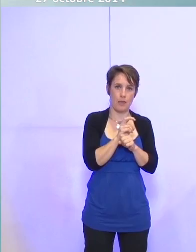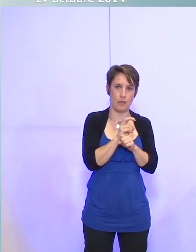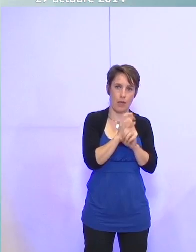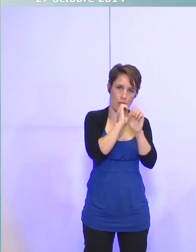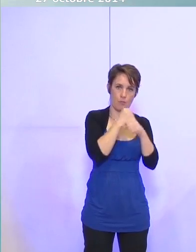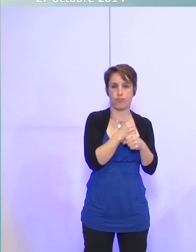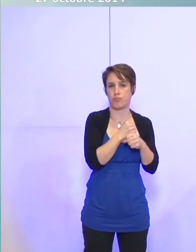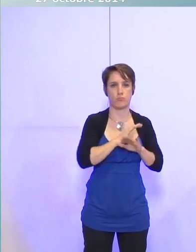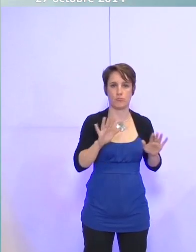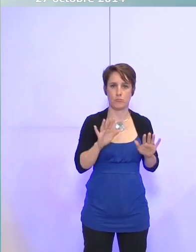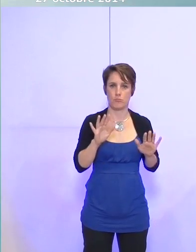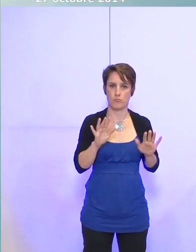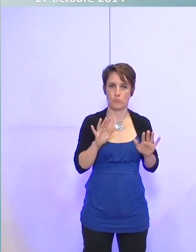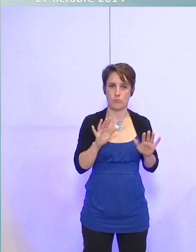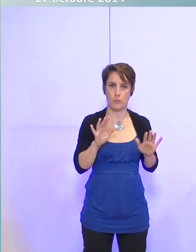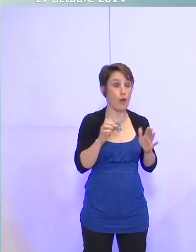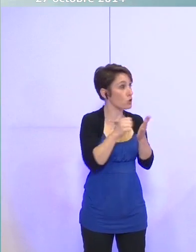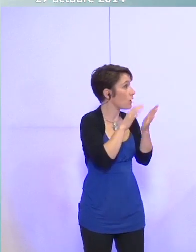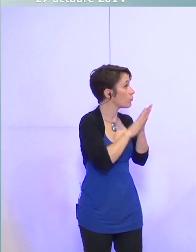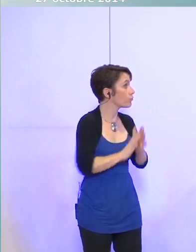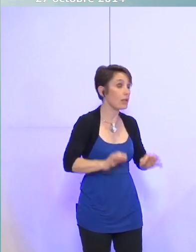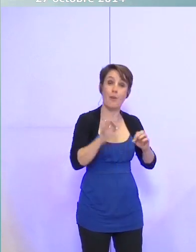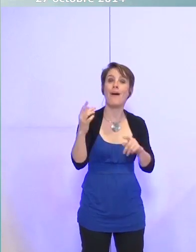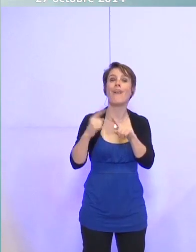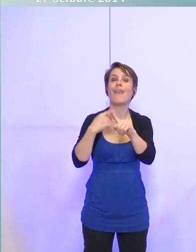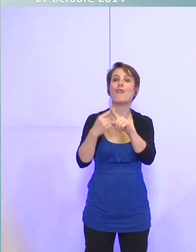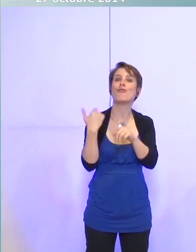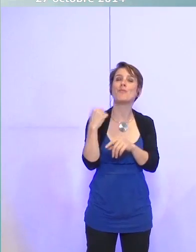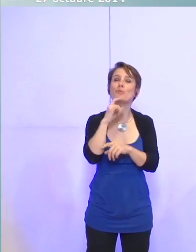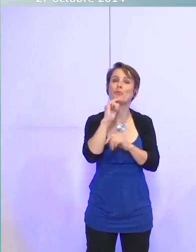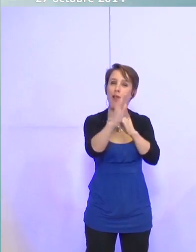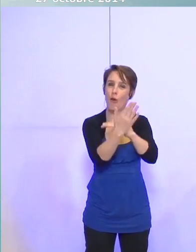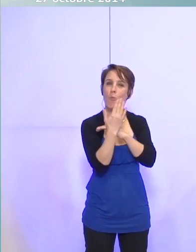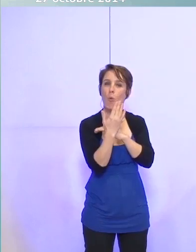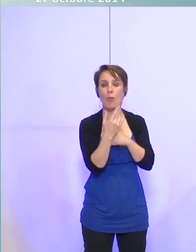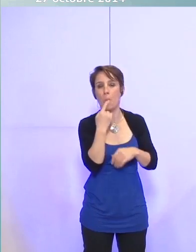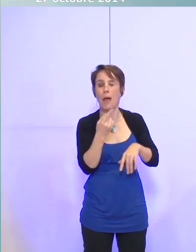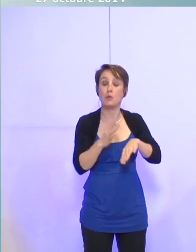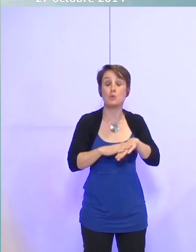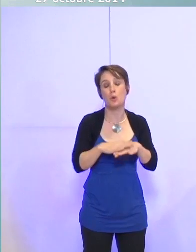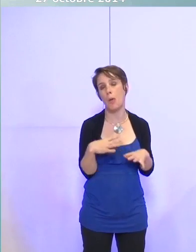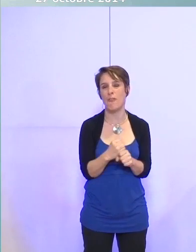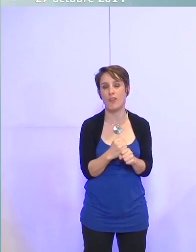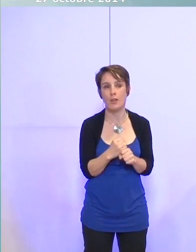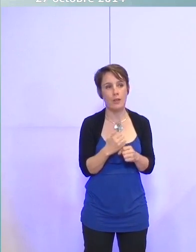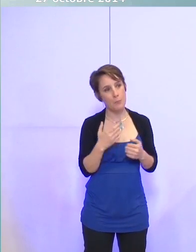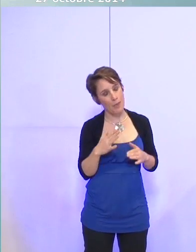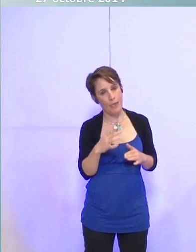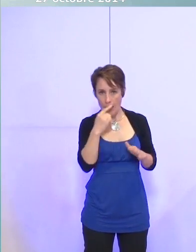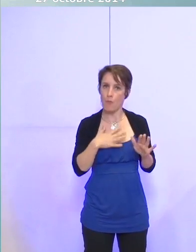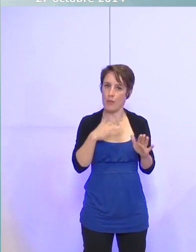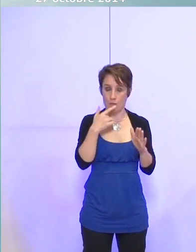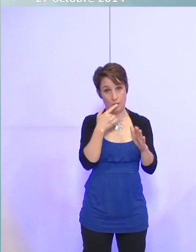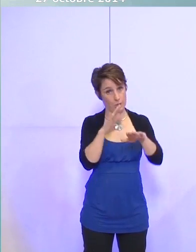exclu de ce système. Ce n'est pas écrit, c'est vrai que le petit film que vous avez montré l'a très rapidement évoqué, mais je pense qu'il faudrait mentionner